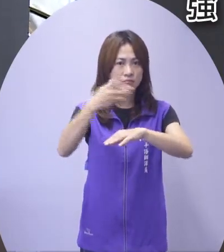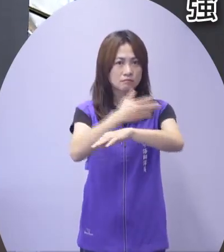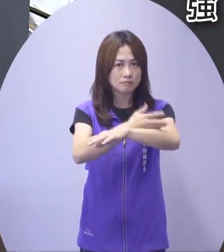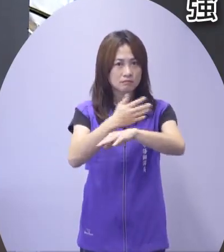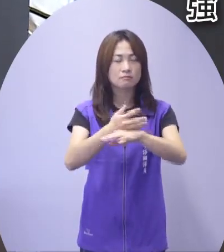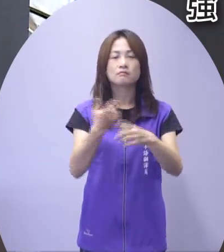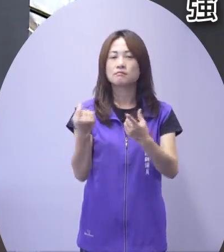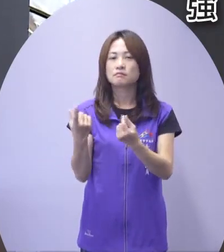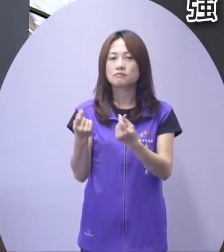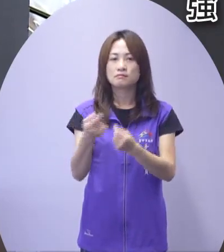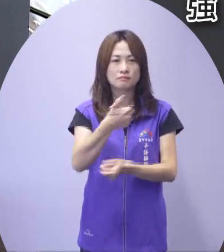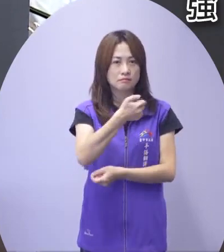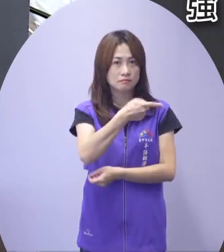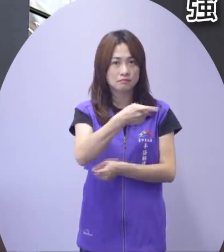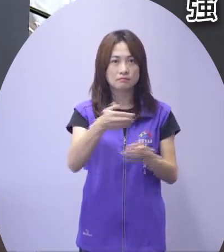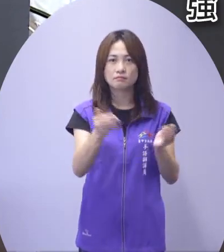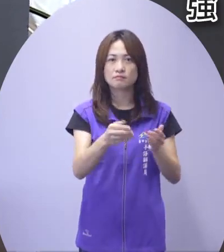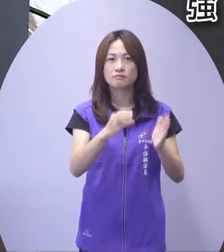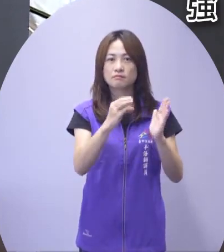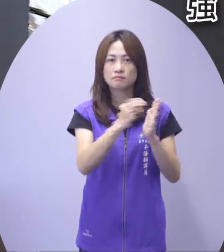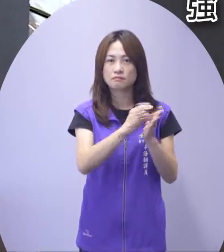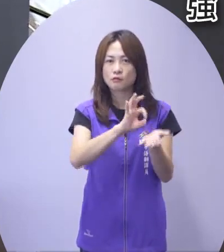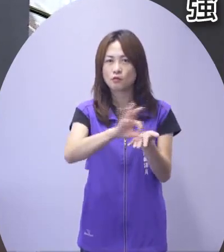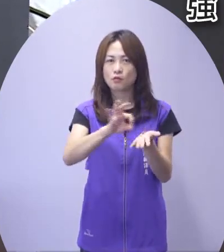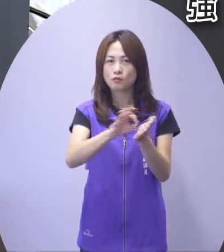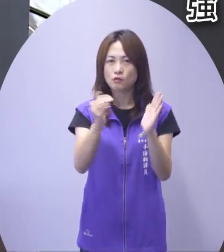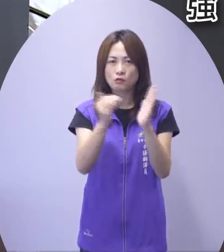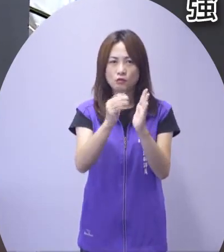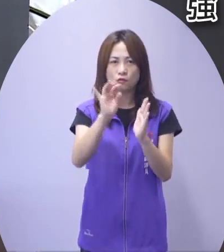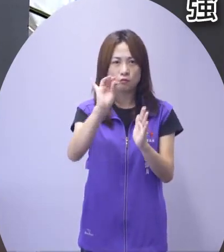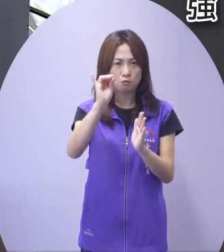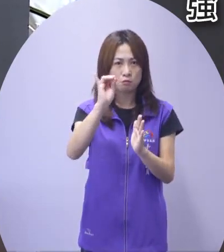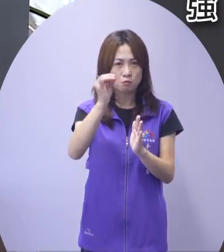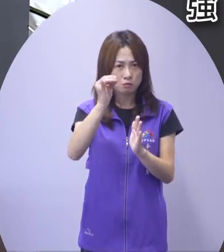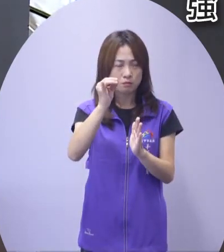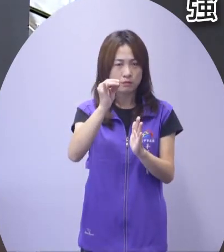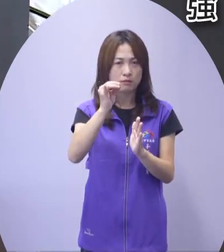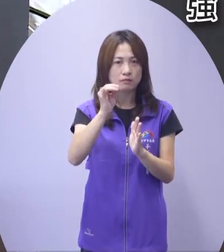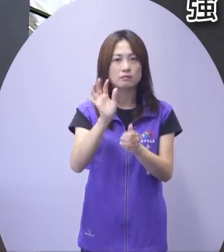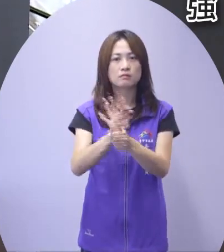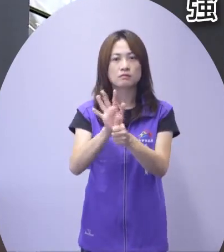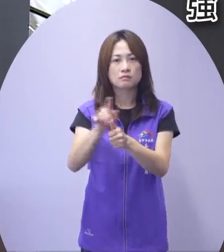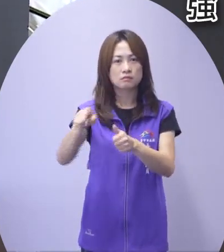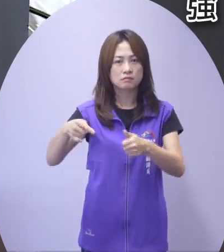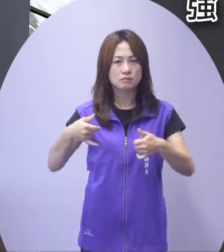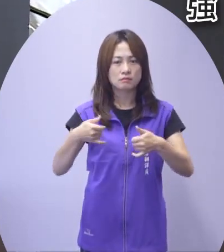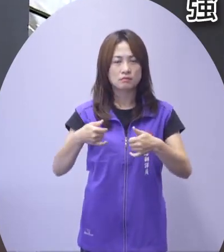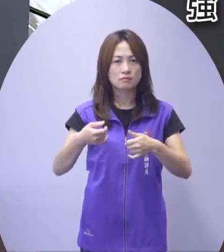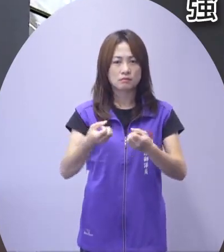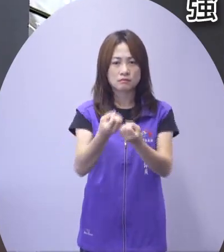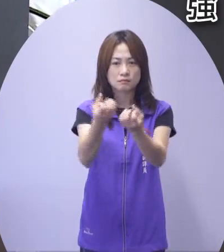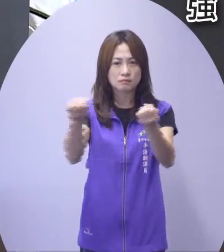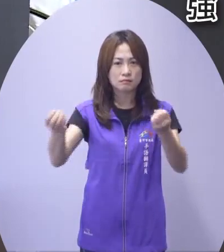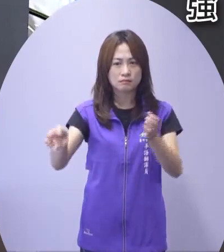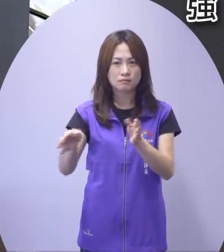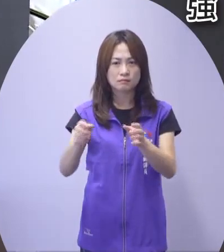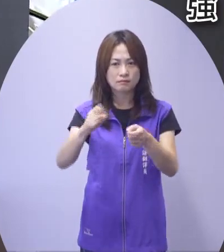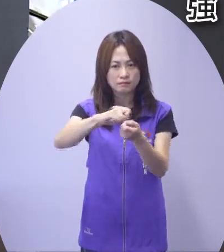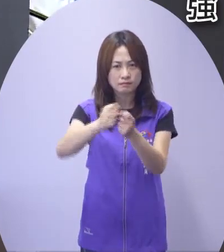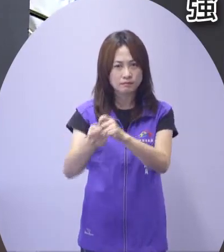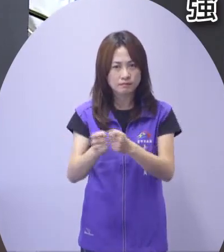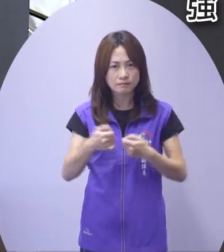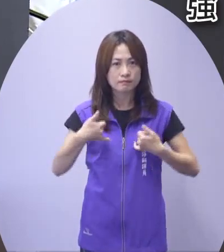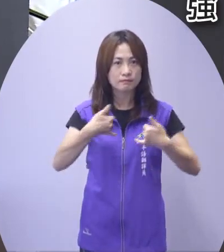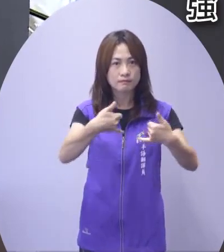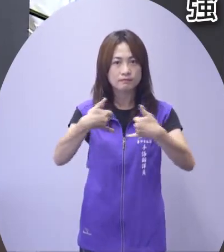哦投入。将近1000万的经费，把新社花海周边的哦这样的一个道路呢，都做相关的一个碳